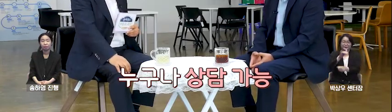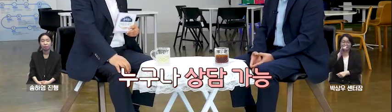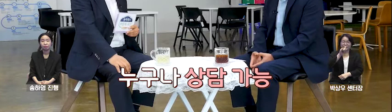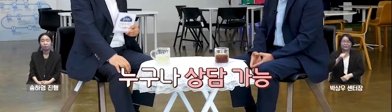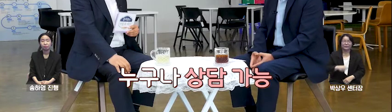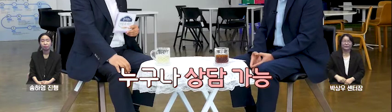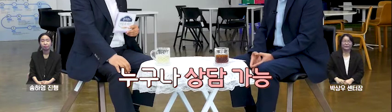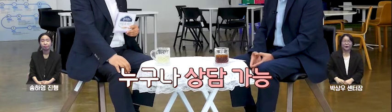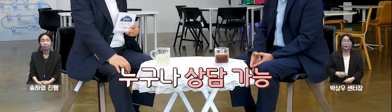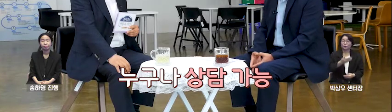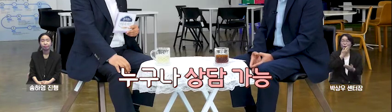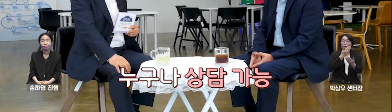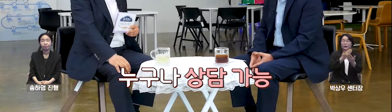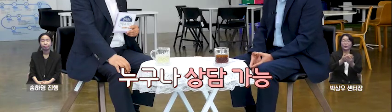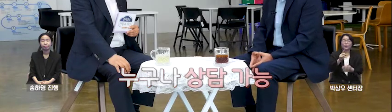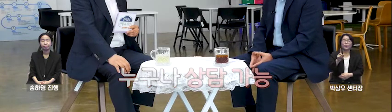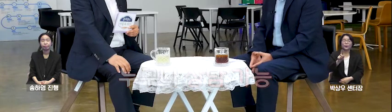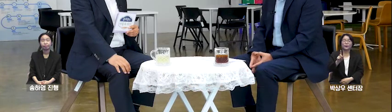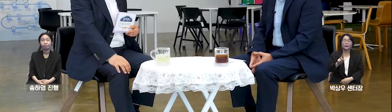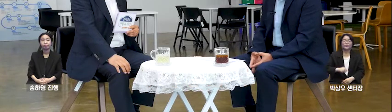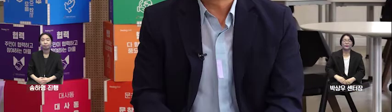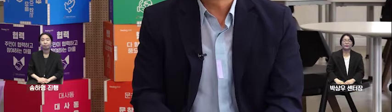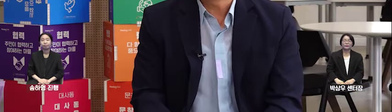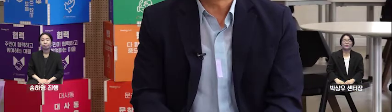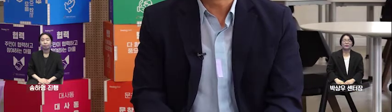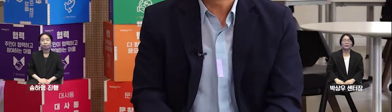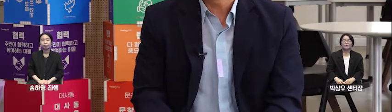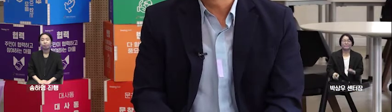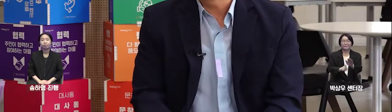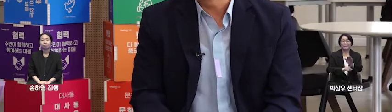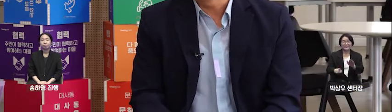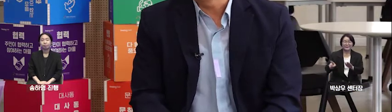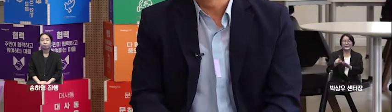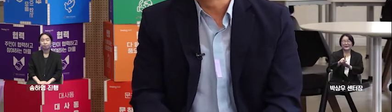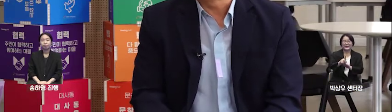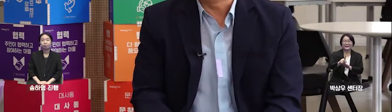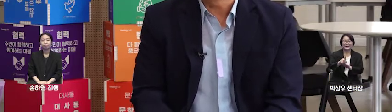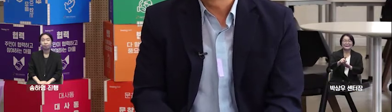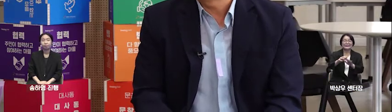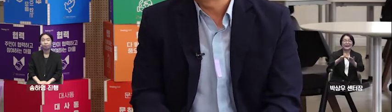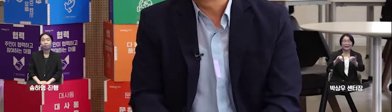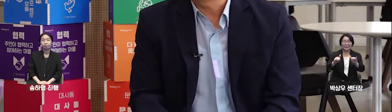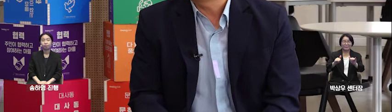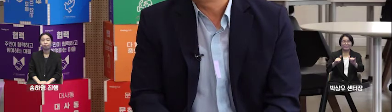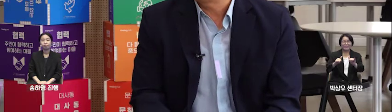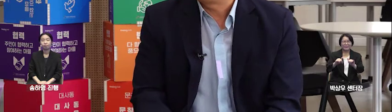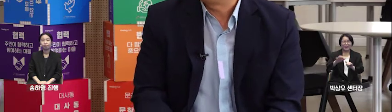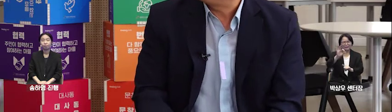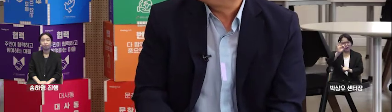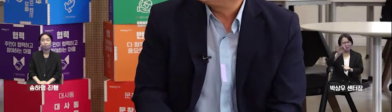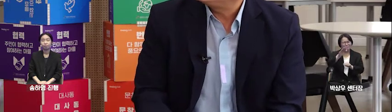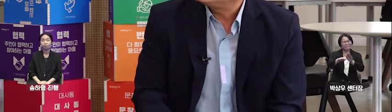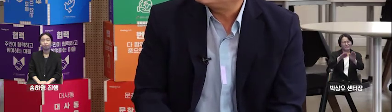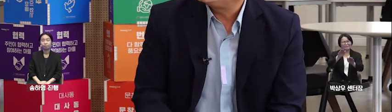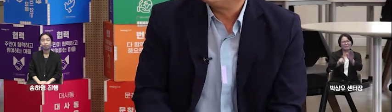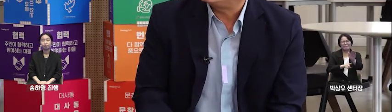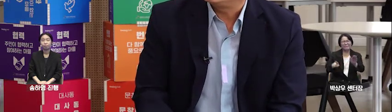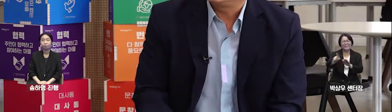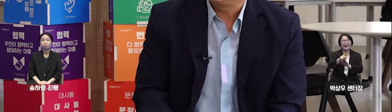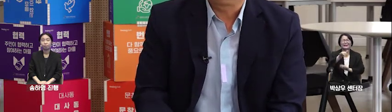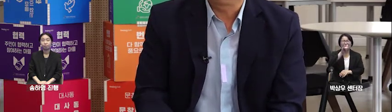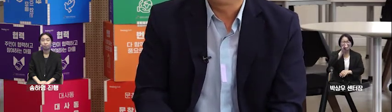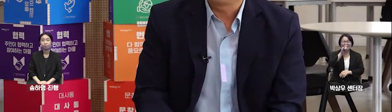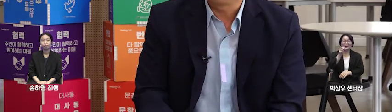예, 그 더 중요한 것은 하여간 조금 앞서가시는 분들이 열 걸음을 걸어가시려는 분도